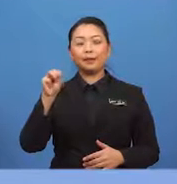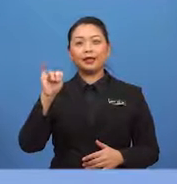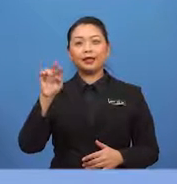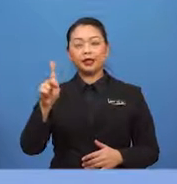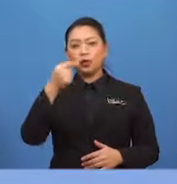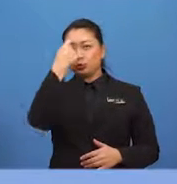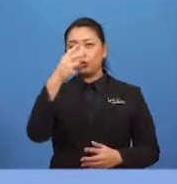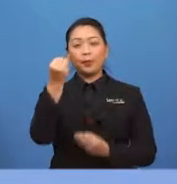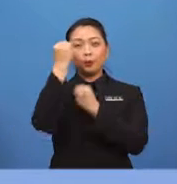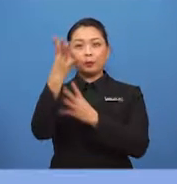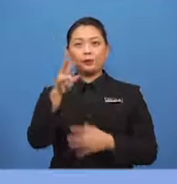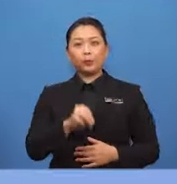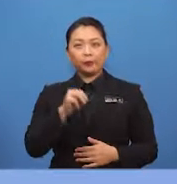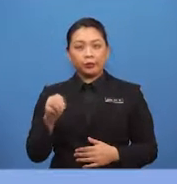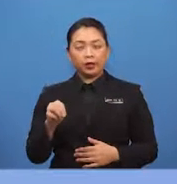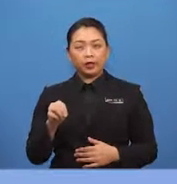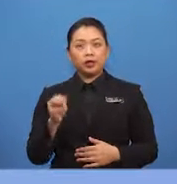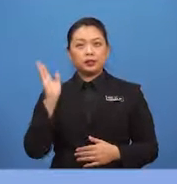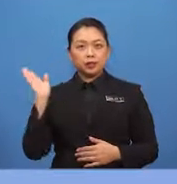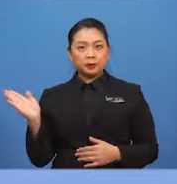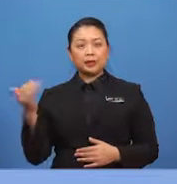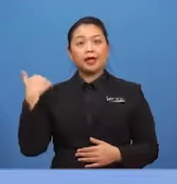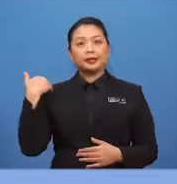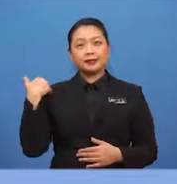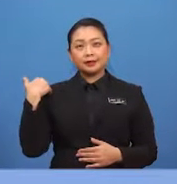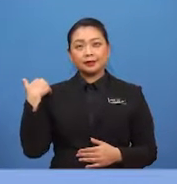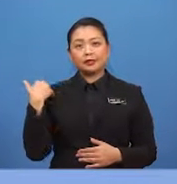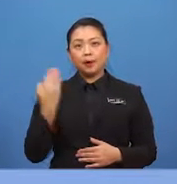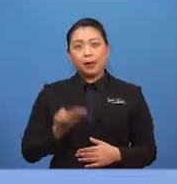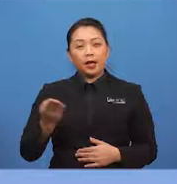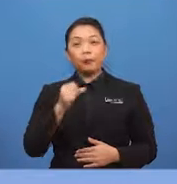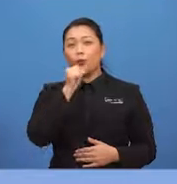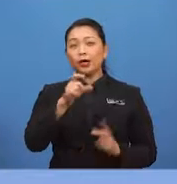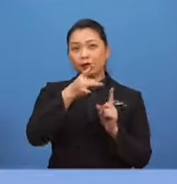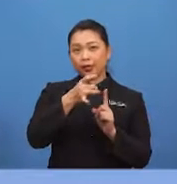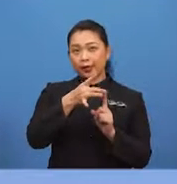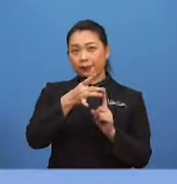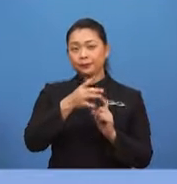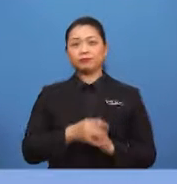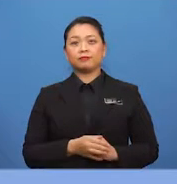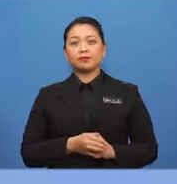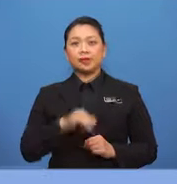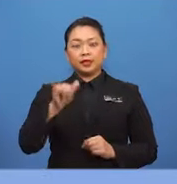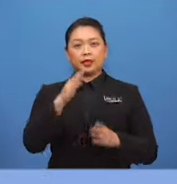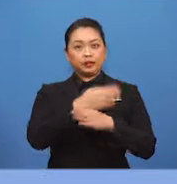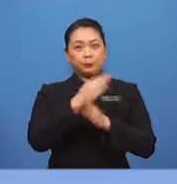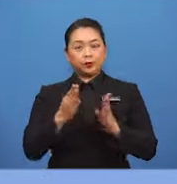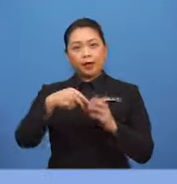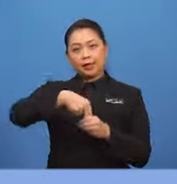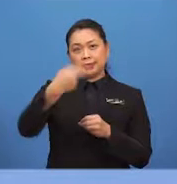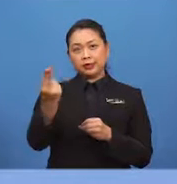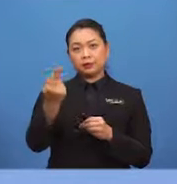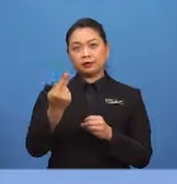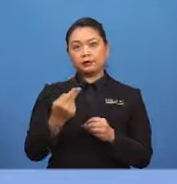Untuk makluman murid-murid, seramik terdiri daripada bahan bukan logam yang terbentuk hasil